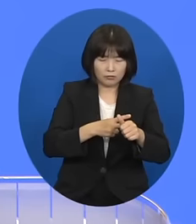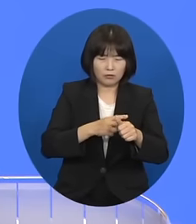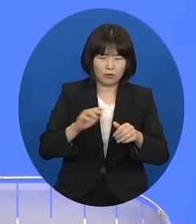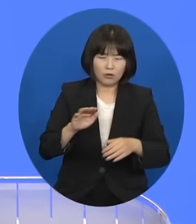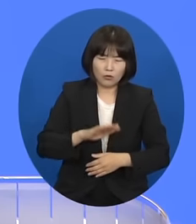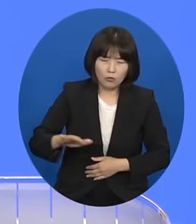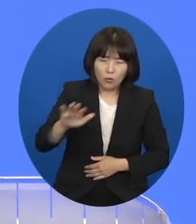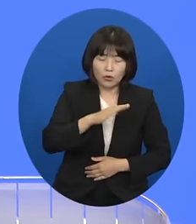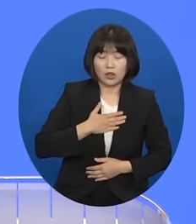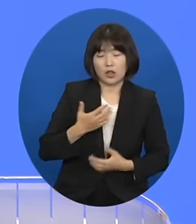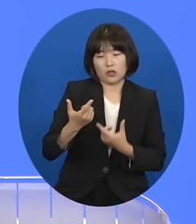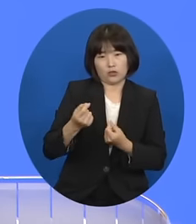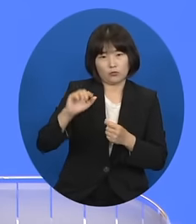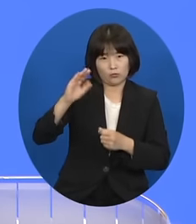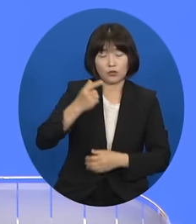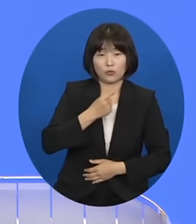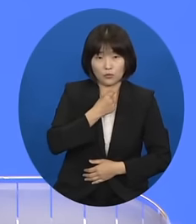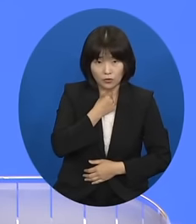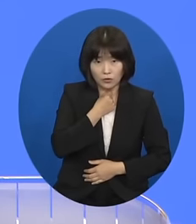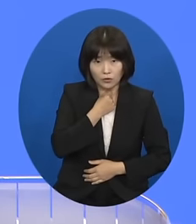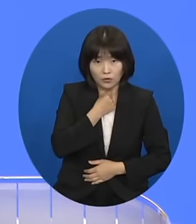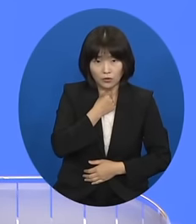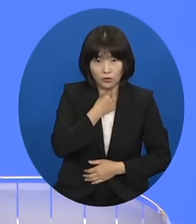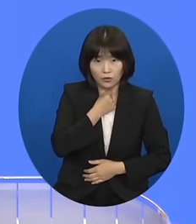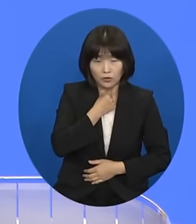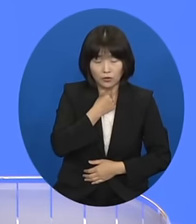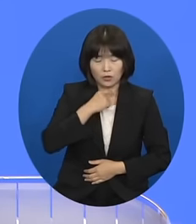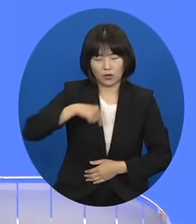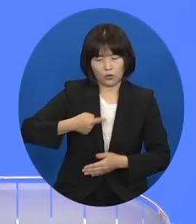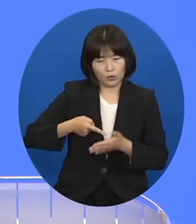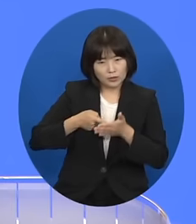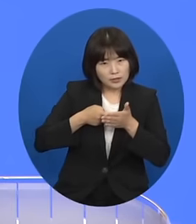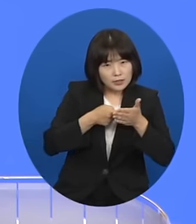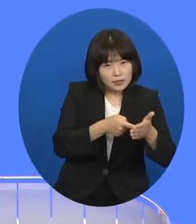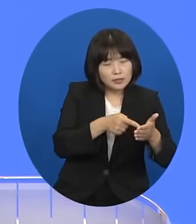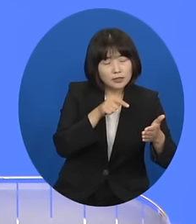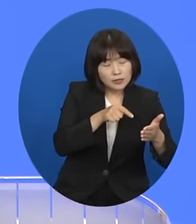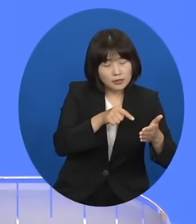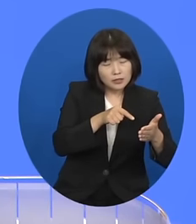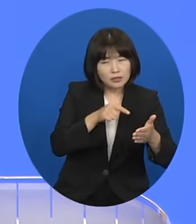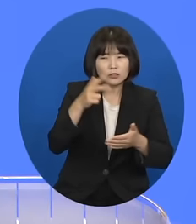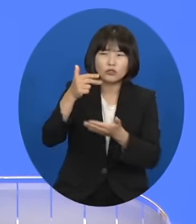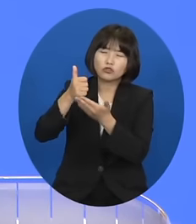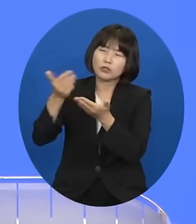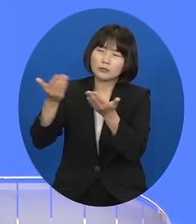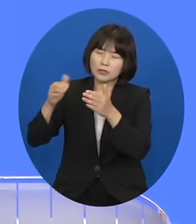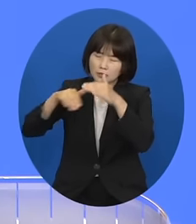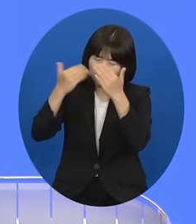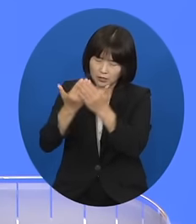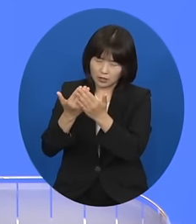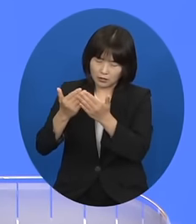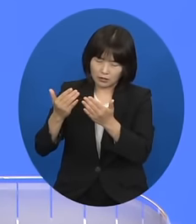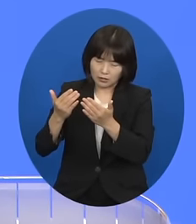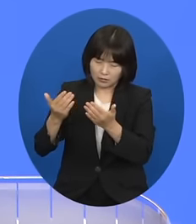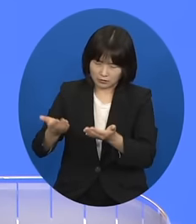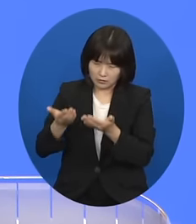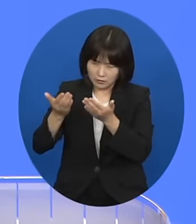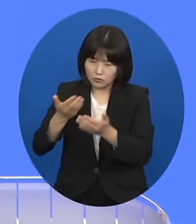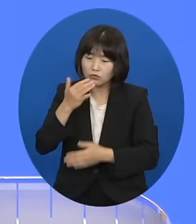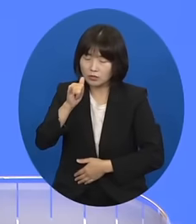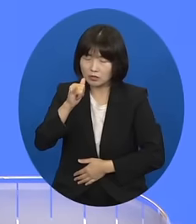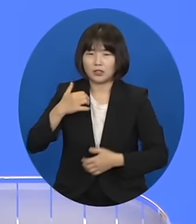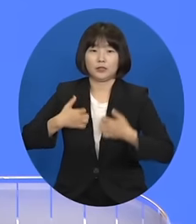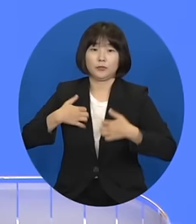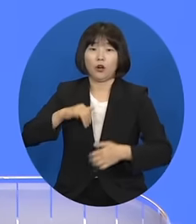하면서 바로 이 독신을 한 사람들은 주님의 일에 마음을 쓸 수 있다는 장점이 있다는 겁니다. 배우자를 기쁘게